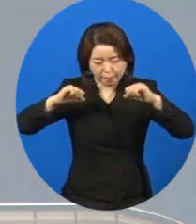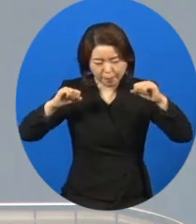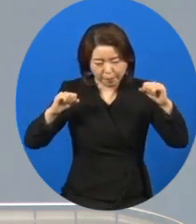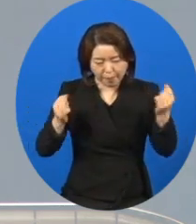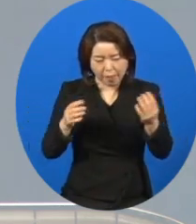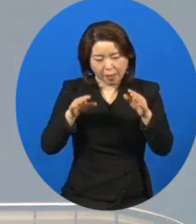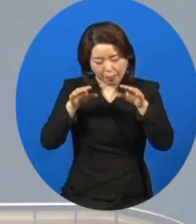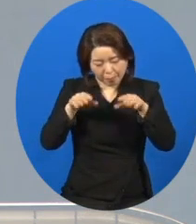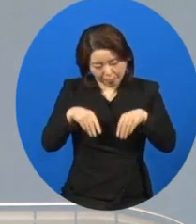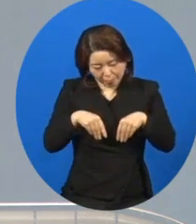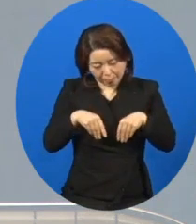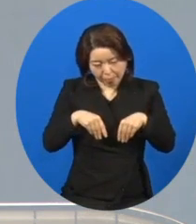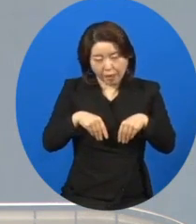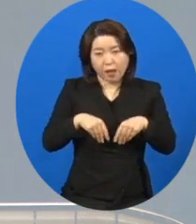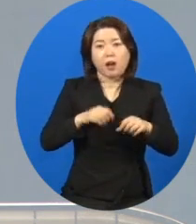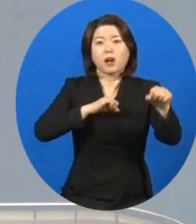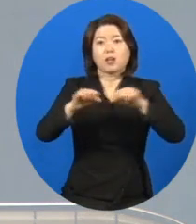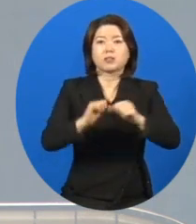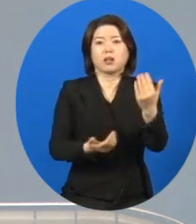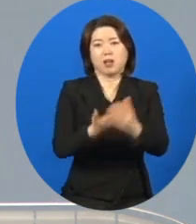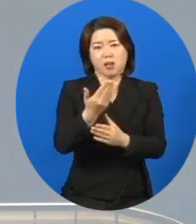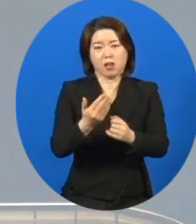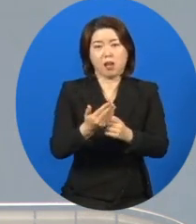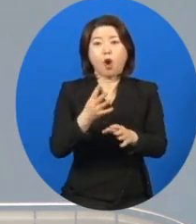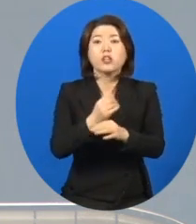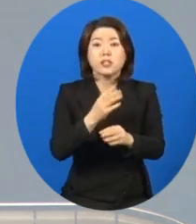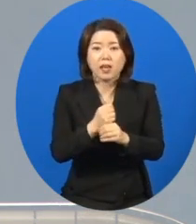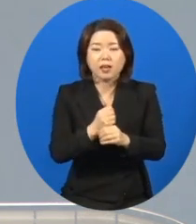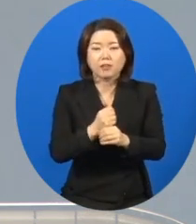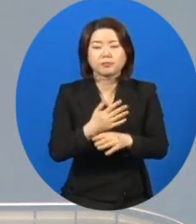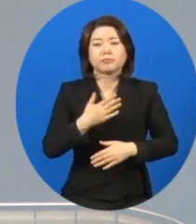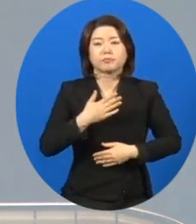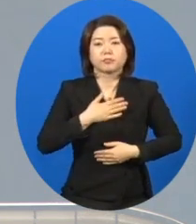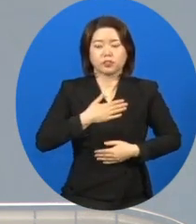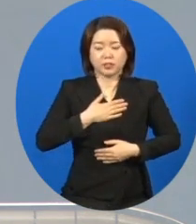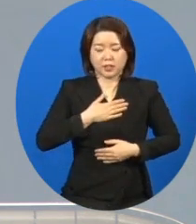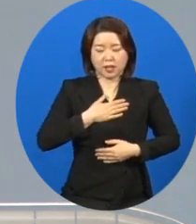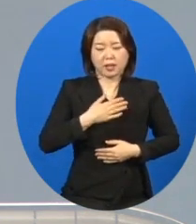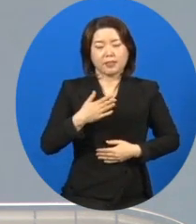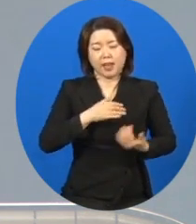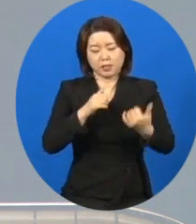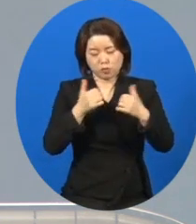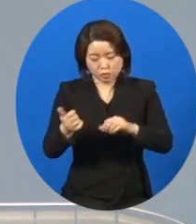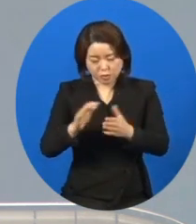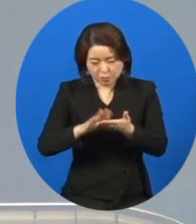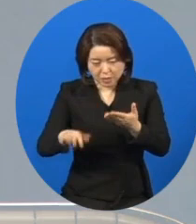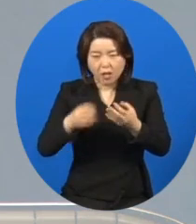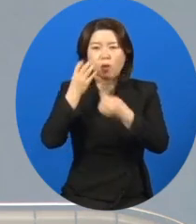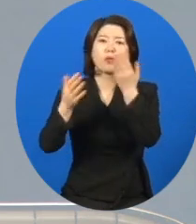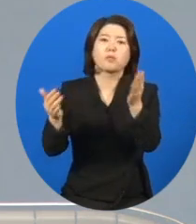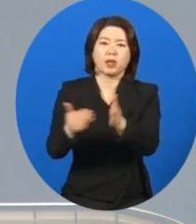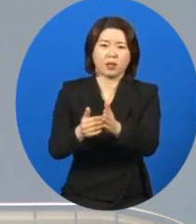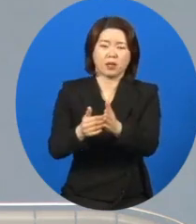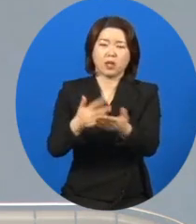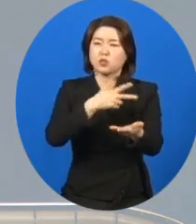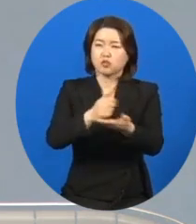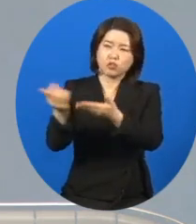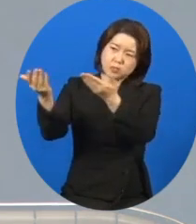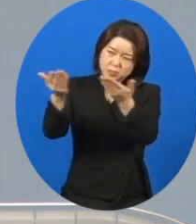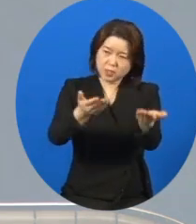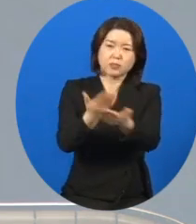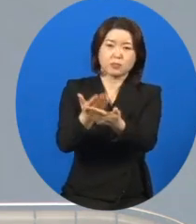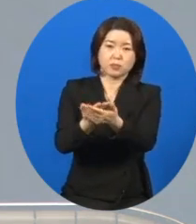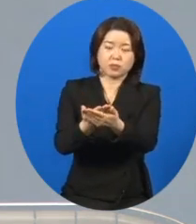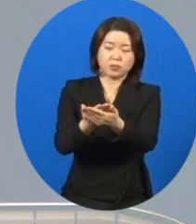일어나요. 언제? 우리가 나는 죽었습니다. 주님 아시죠? 교회